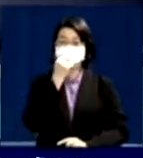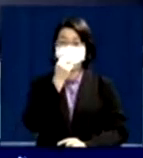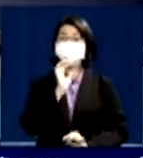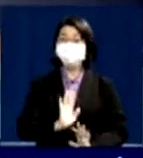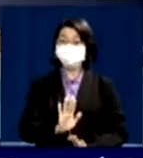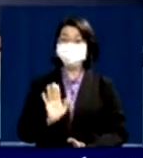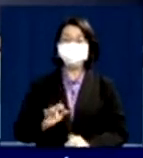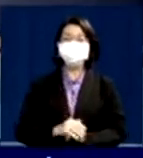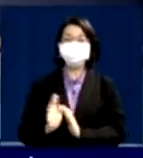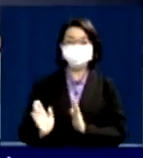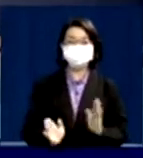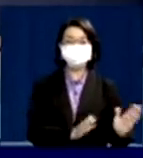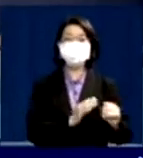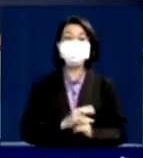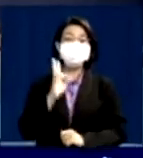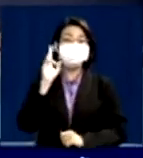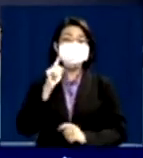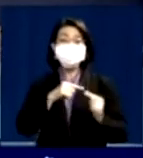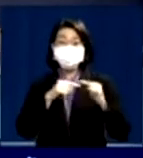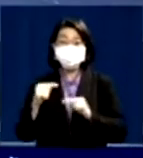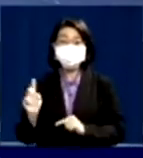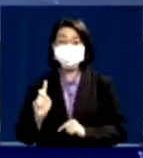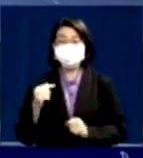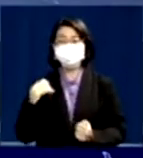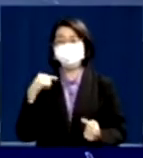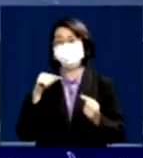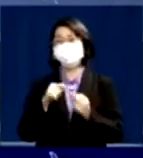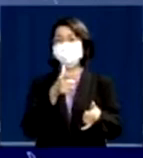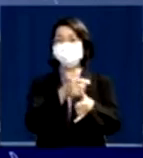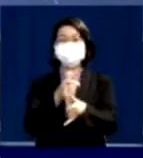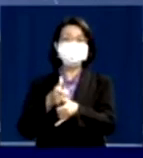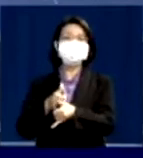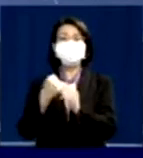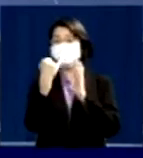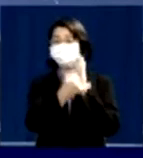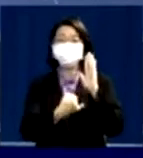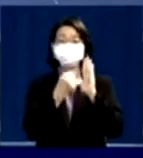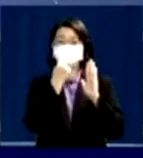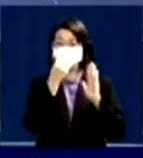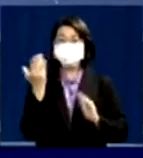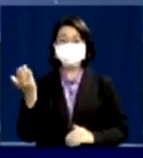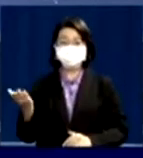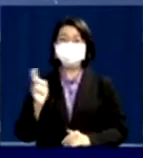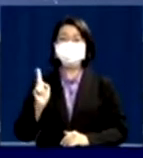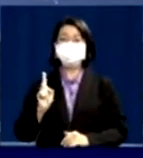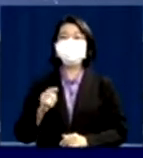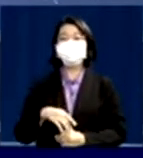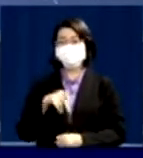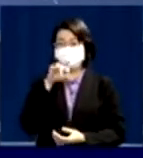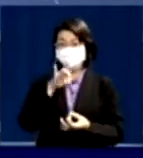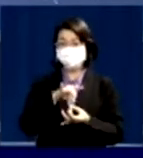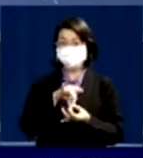เดี๋ยวไปดูกันต่อเนื่องเลยแล้วกันนะครับกับบรรยากาศของการฉีดวัคซีนครับคุณผู้ชมครับพาไปดูที่จังหวัดสุโขทัย